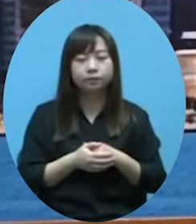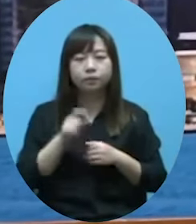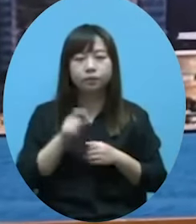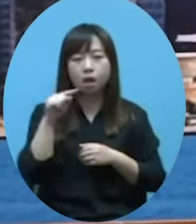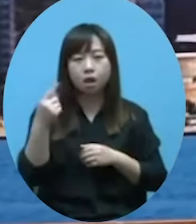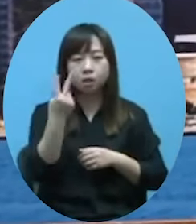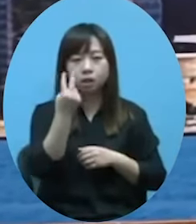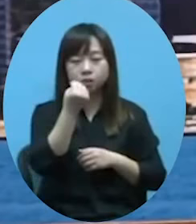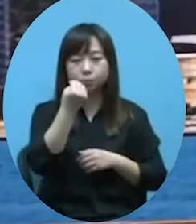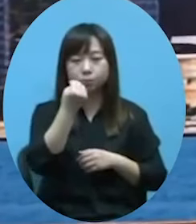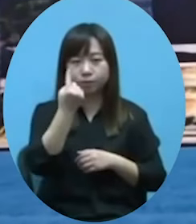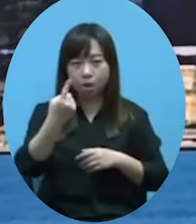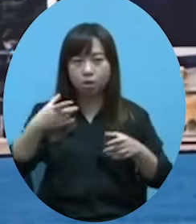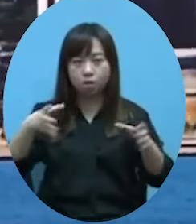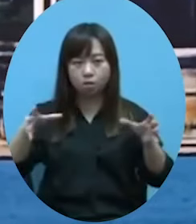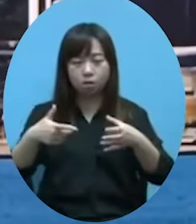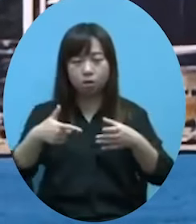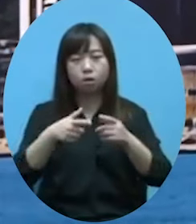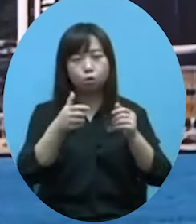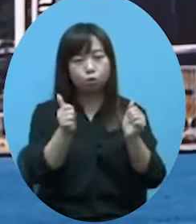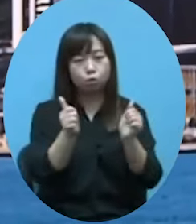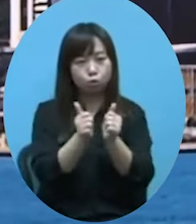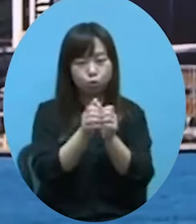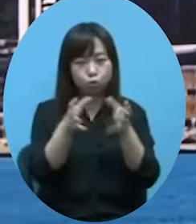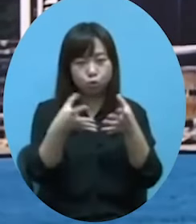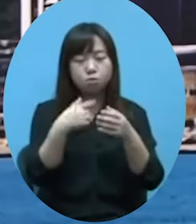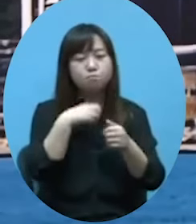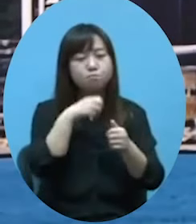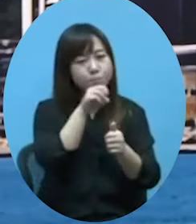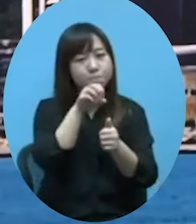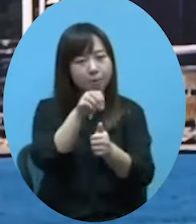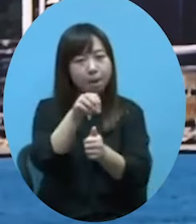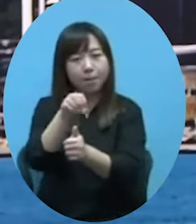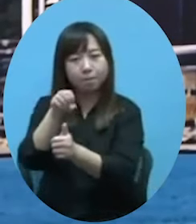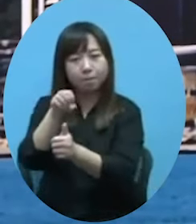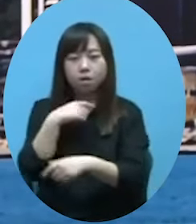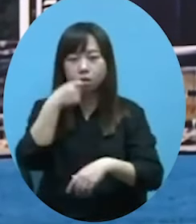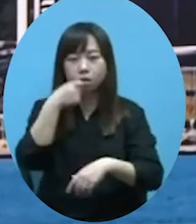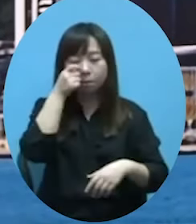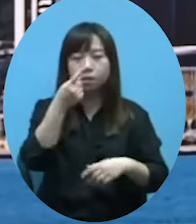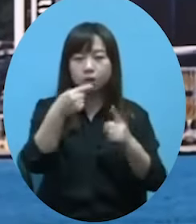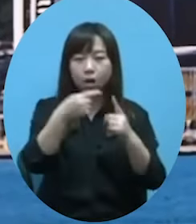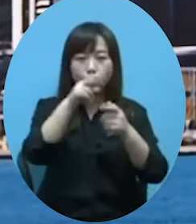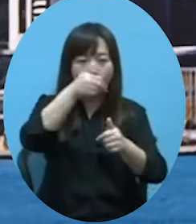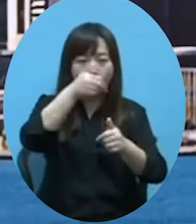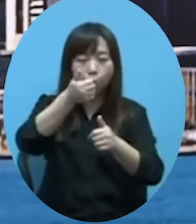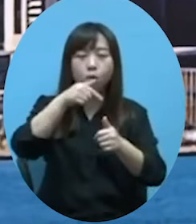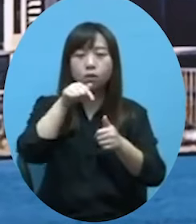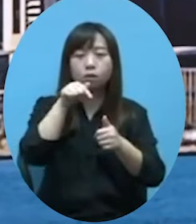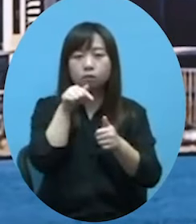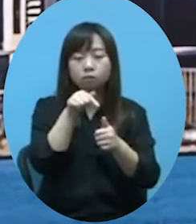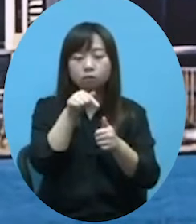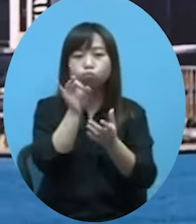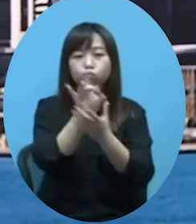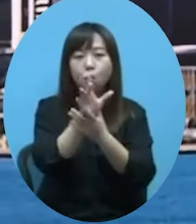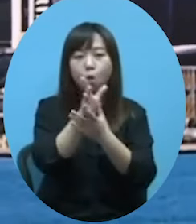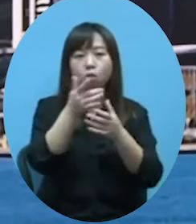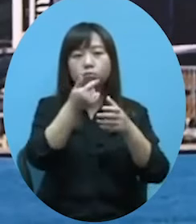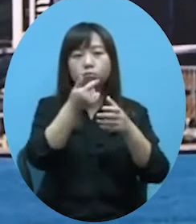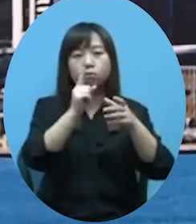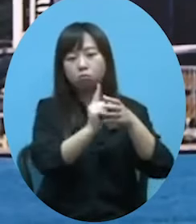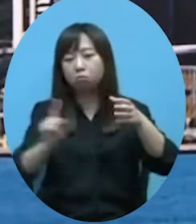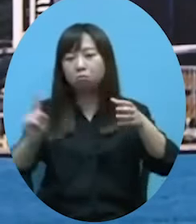同團人士呢我們就要逐個問回的因為有個別我們找到呢就是它其實提早離團